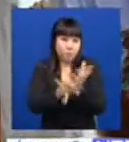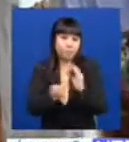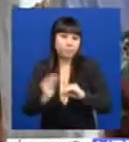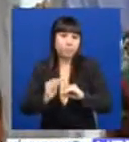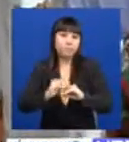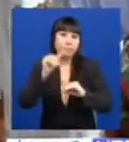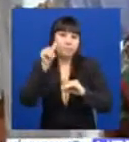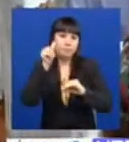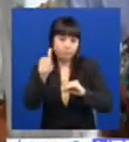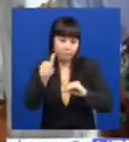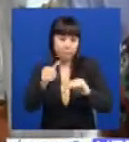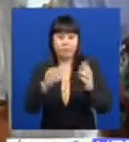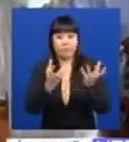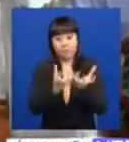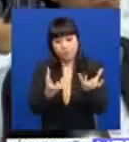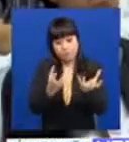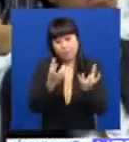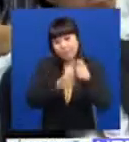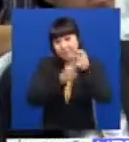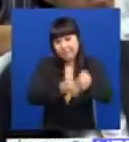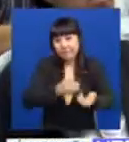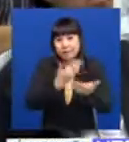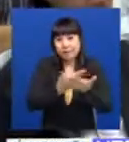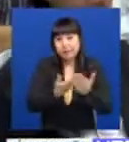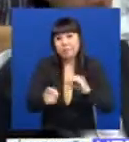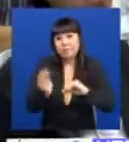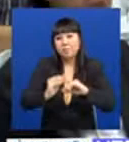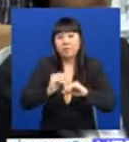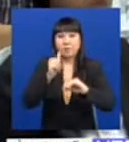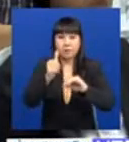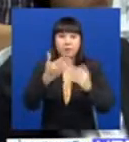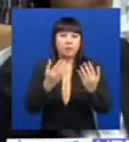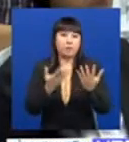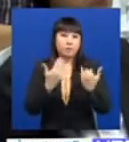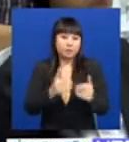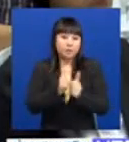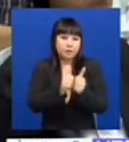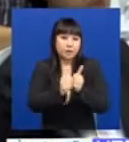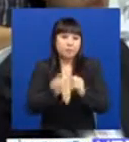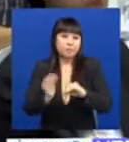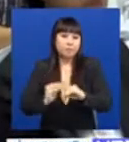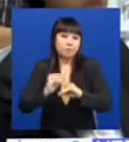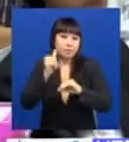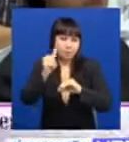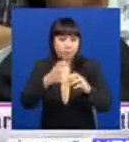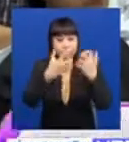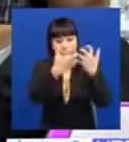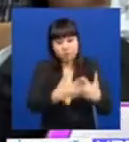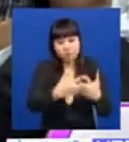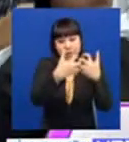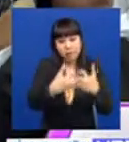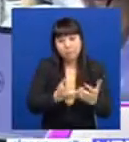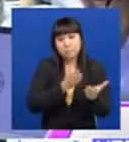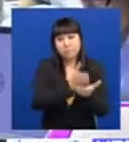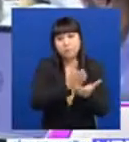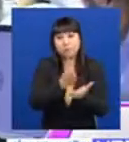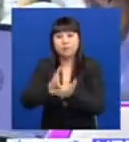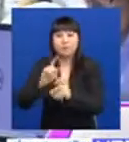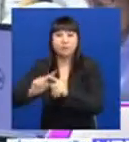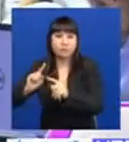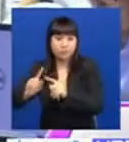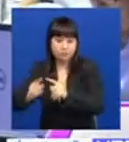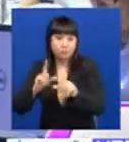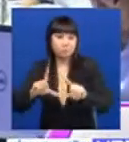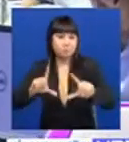สร้างมูลค่าเพิ่มแก่สินค้าเกษตรและเพิ่มขีดความสามารถในการแข่งขันให้กับอุตสาหกรรมสาขาต่างๆที่